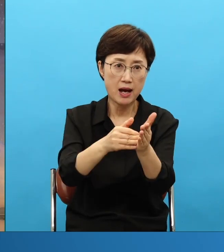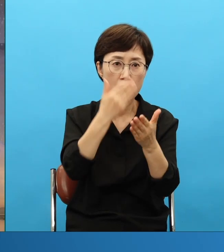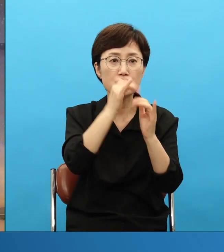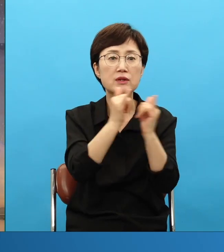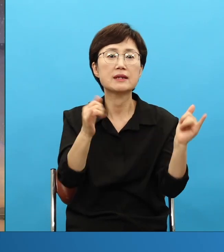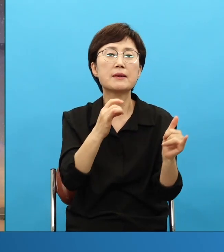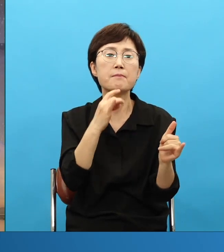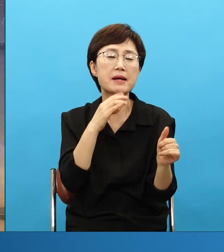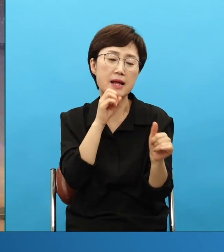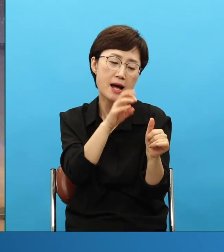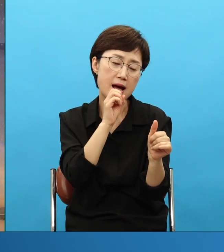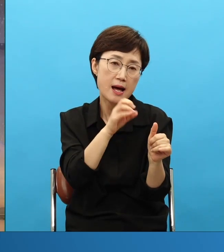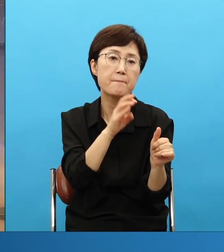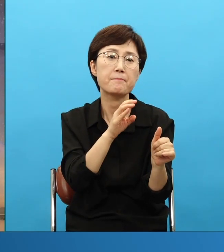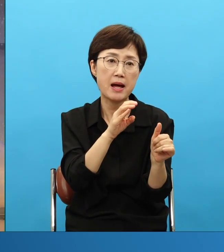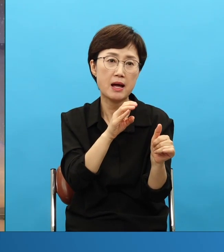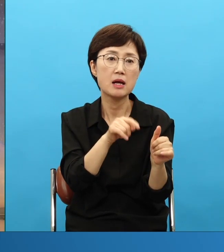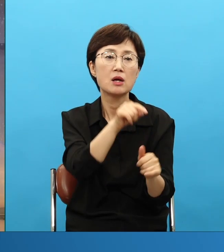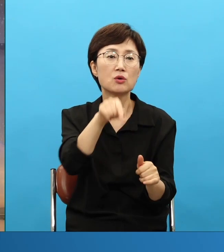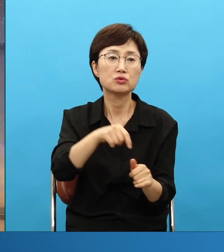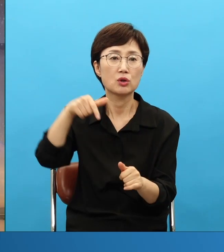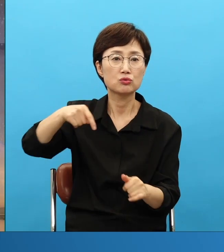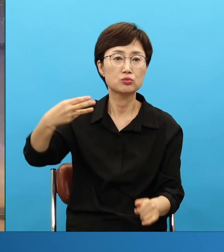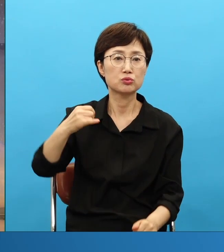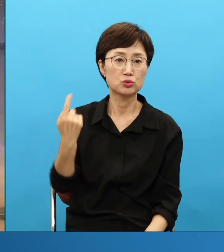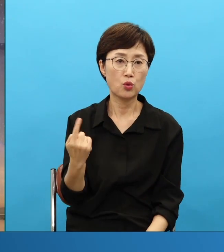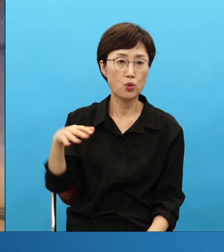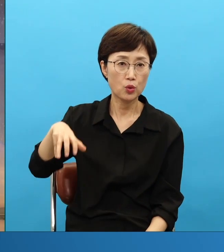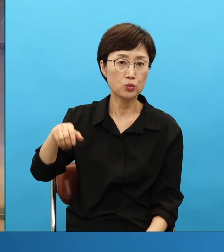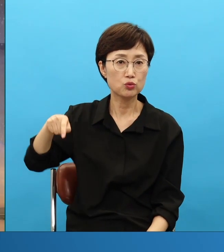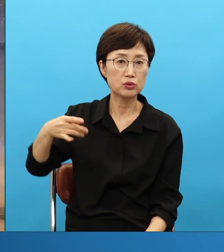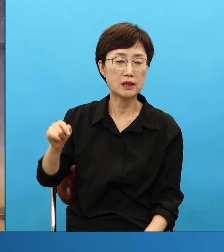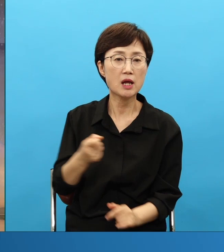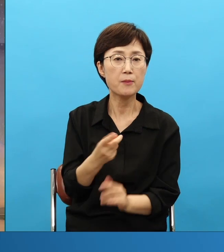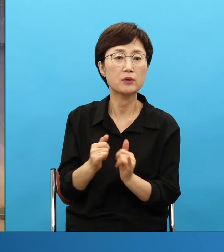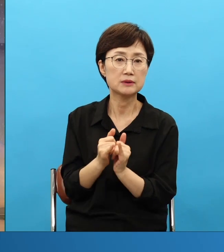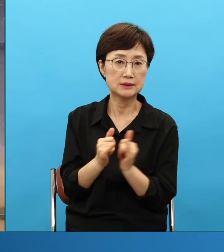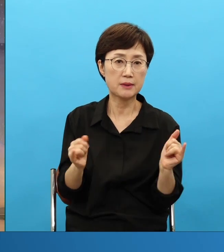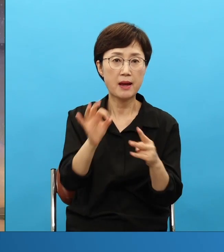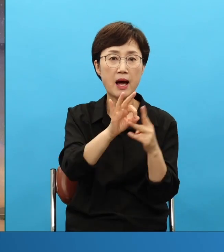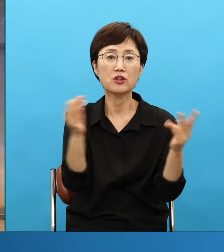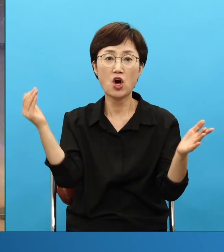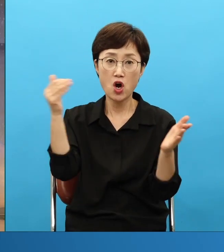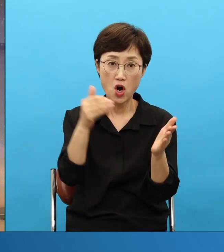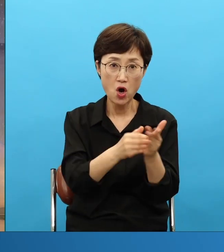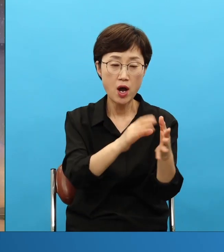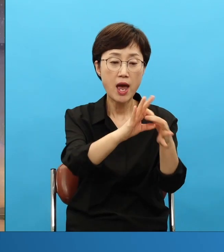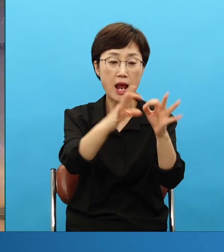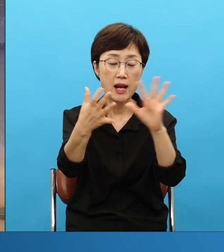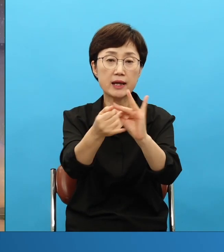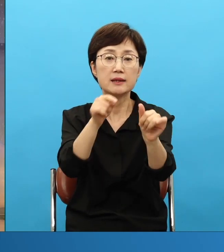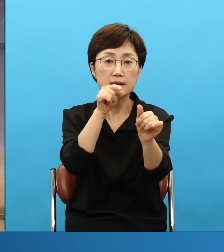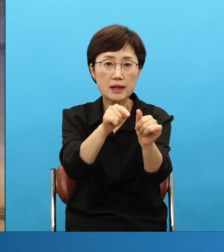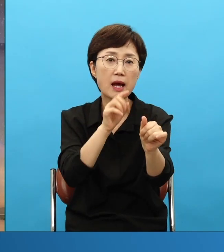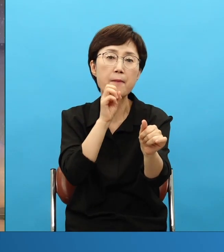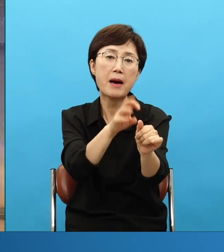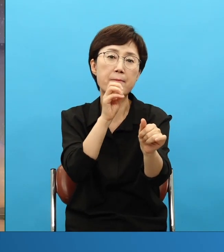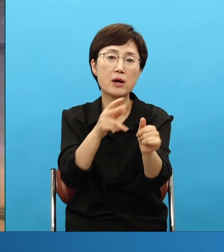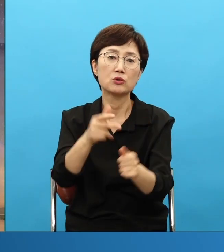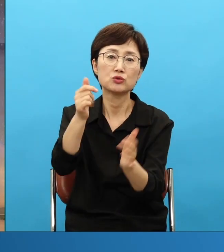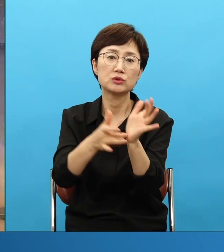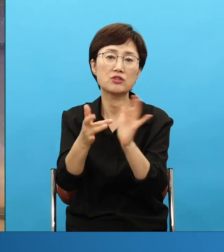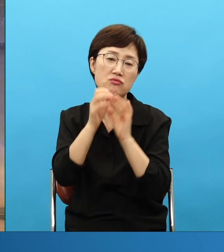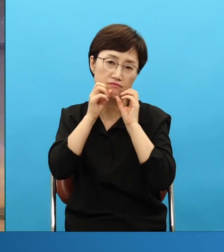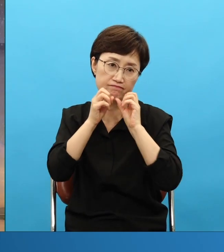유대인에게만 말씀을 전하는데 그 중에 구로와 구레네 몇 사람이 안디옥에 이르러 헬라인에게도 말하여